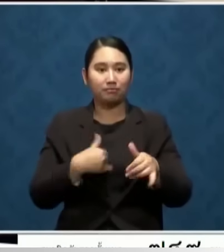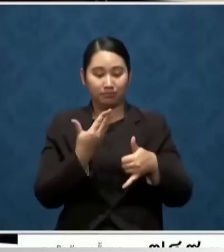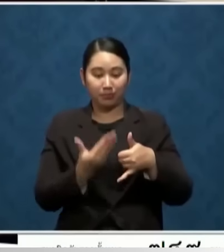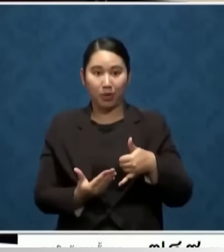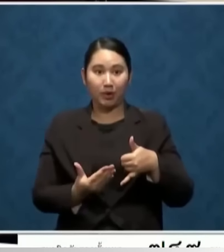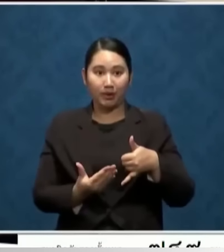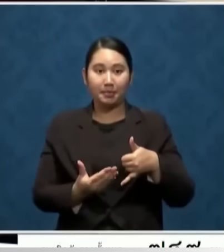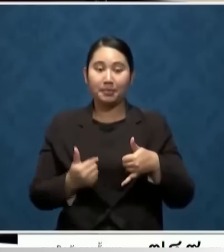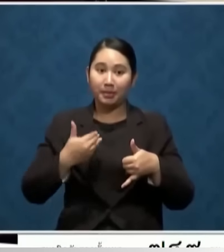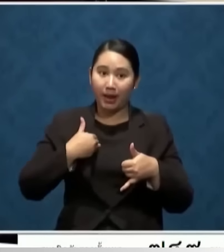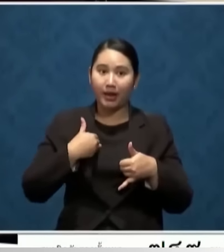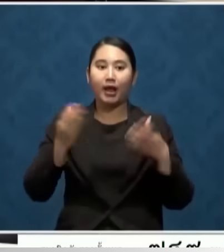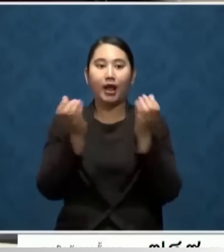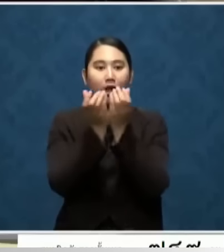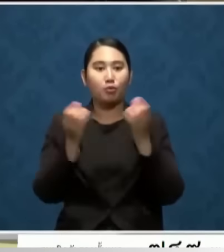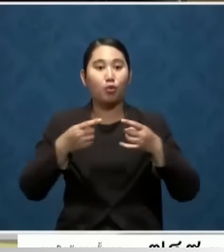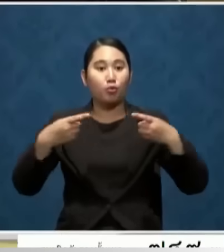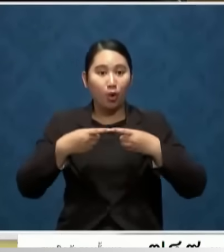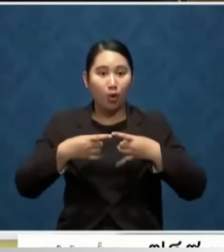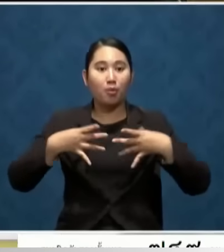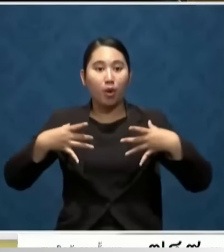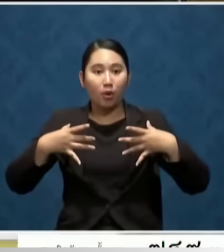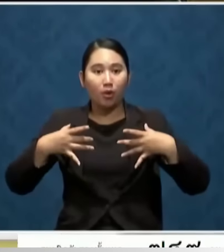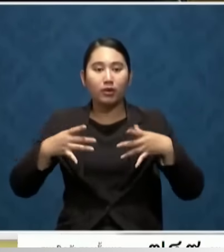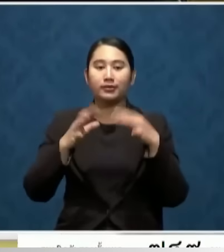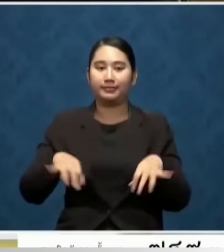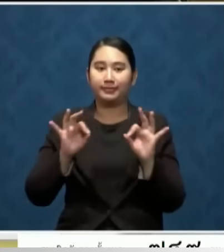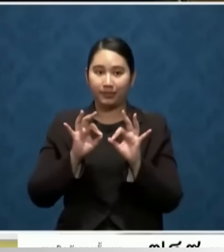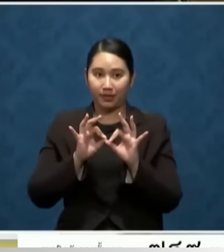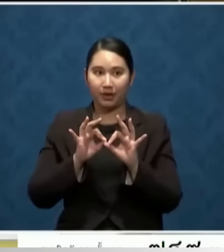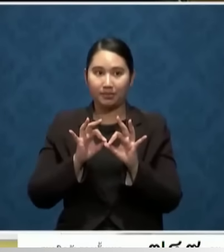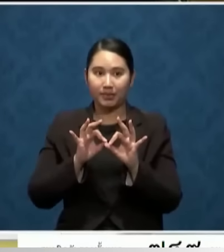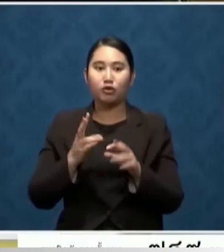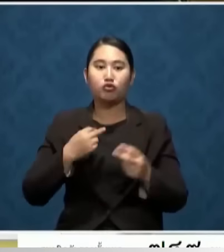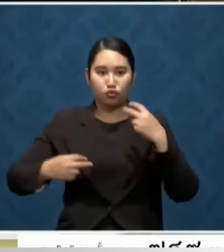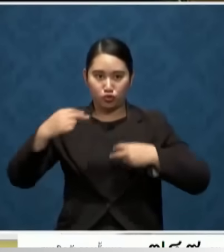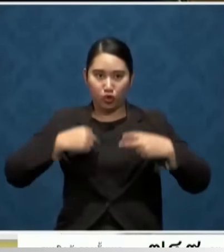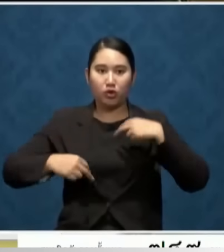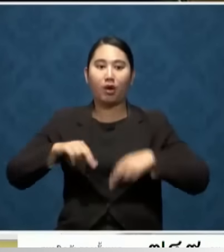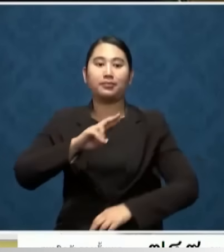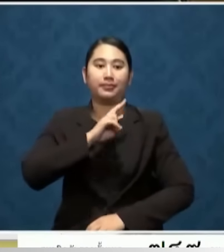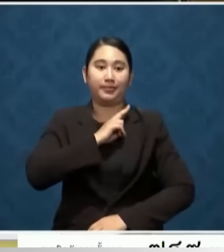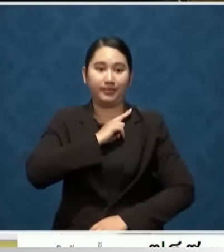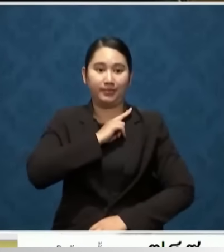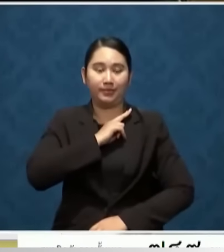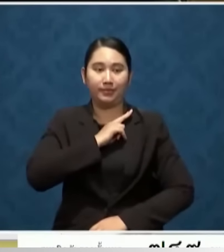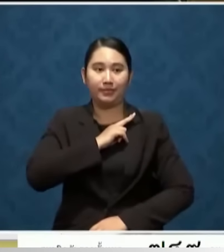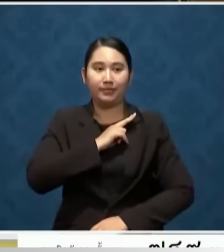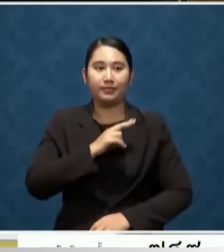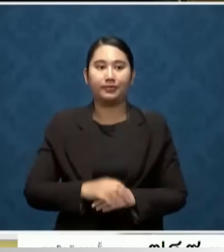ไหมขัดต่อรัฐธรรมนูญไหมท่านต้องเซ็นเซอร์ตรวจสอบตัวเองไม่ต่างอะไ